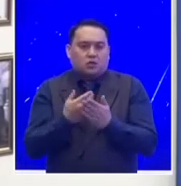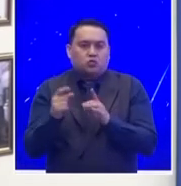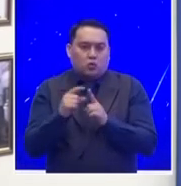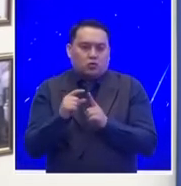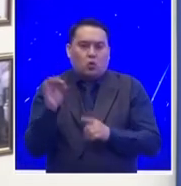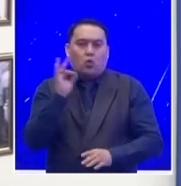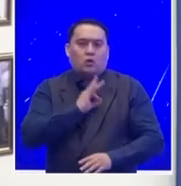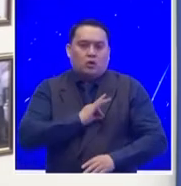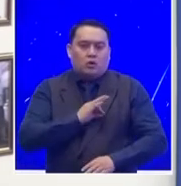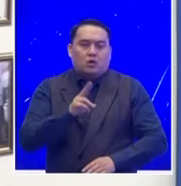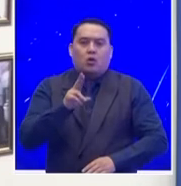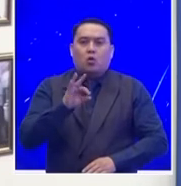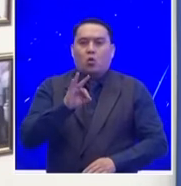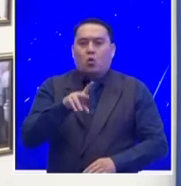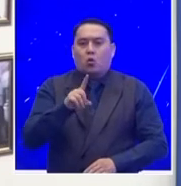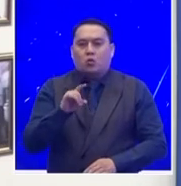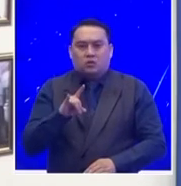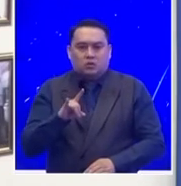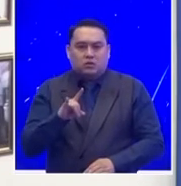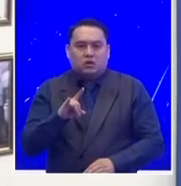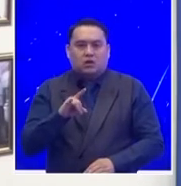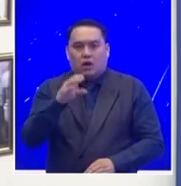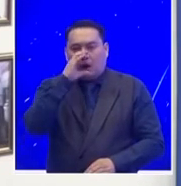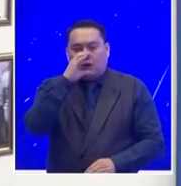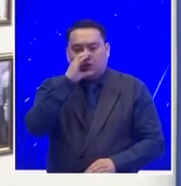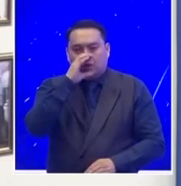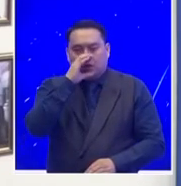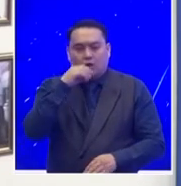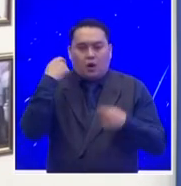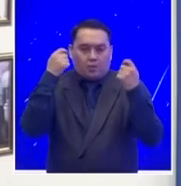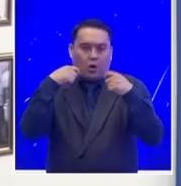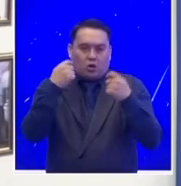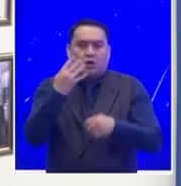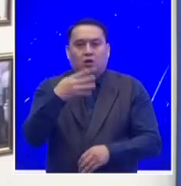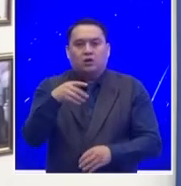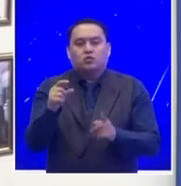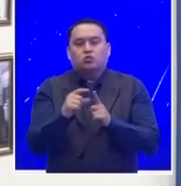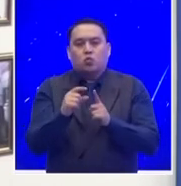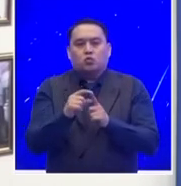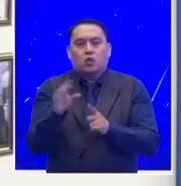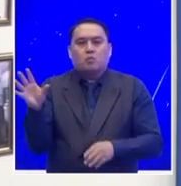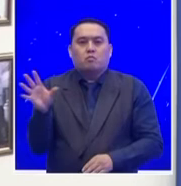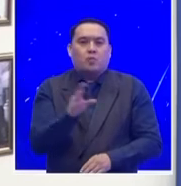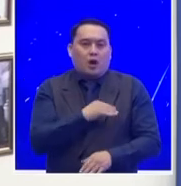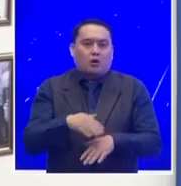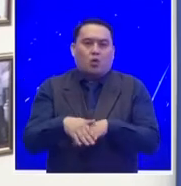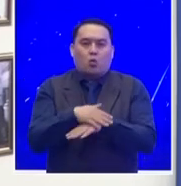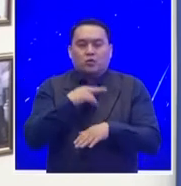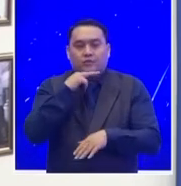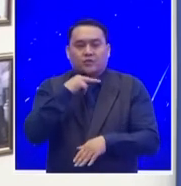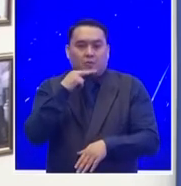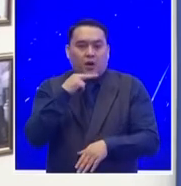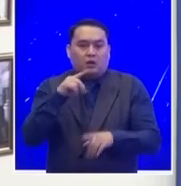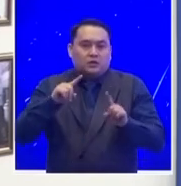жердегі қозы мен содан кейін қасқыра келетін болсақ 40 сөз. Осылардың барлығы жолдарын мәмілетін болсақ,